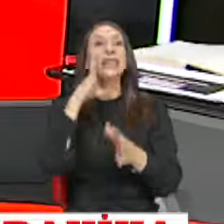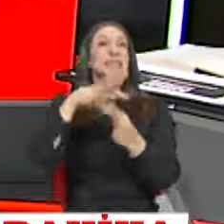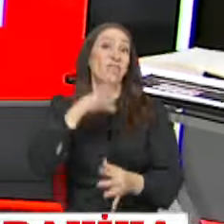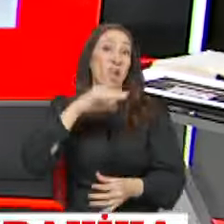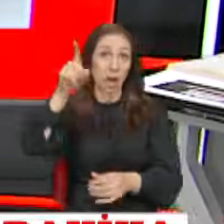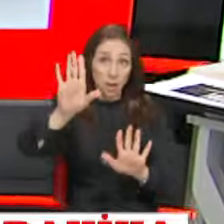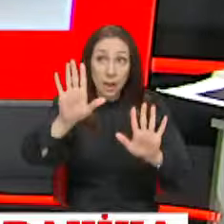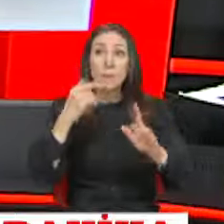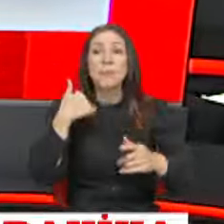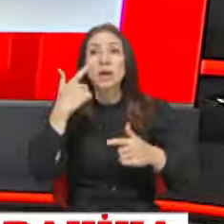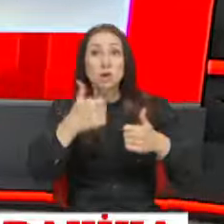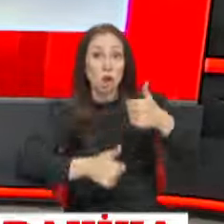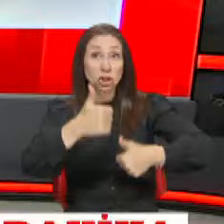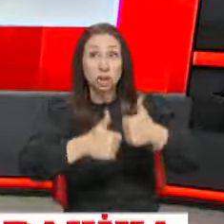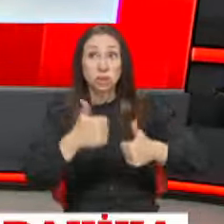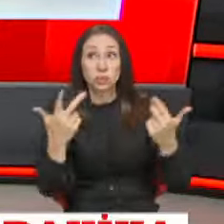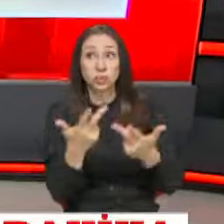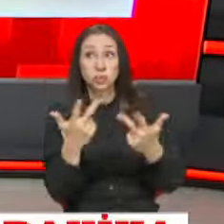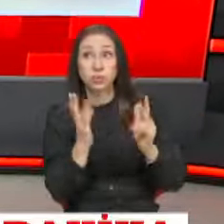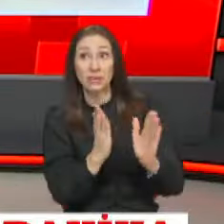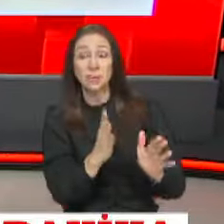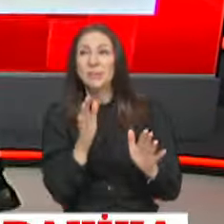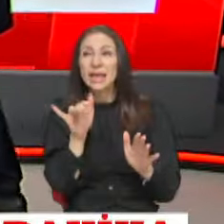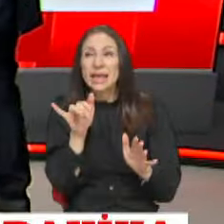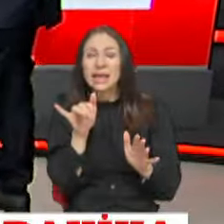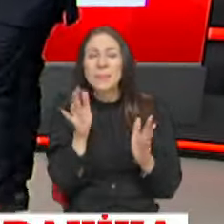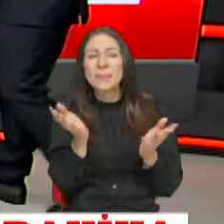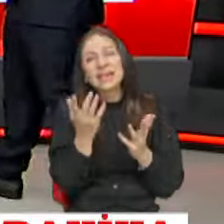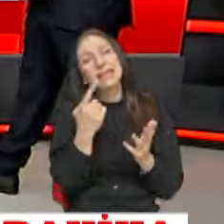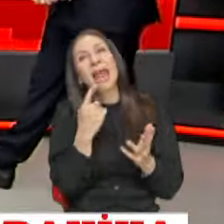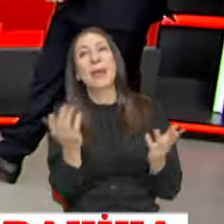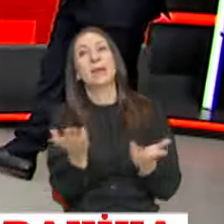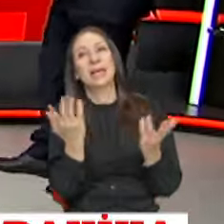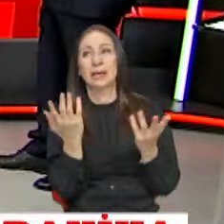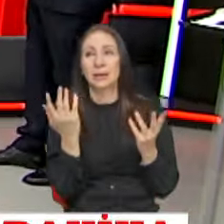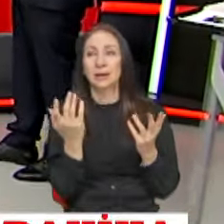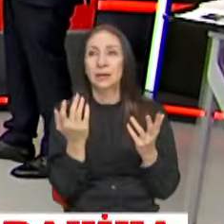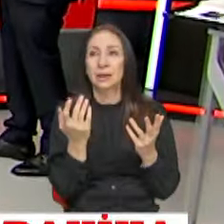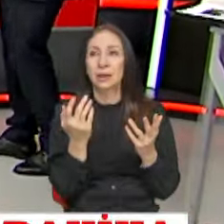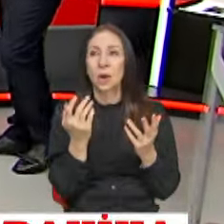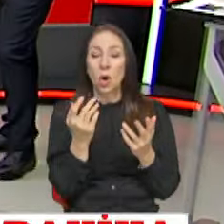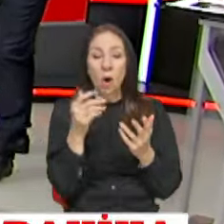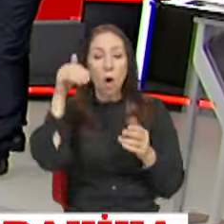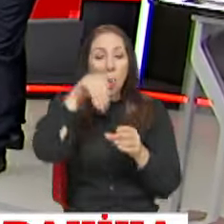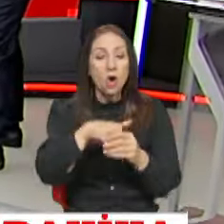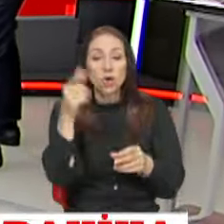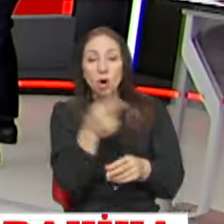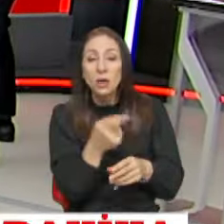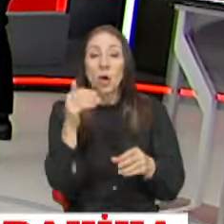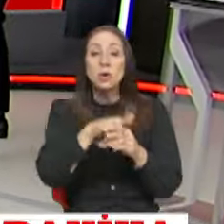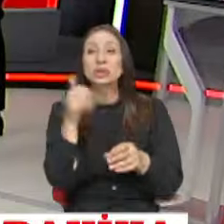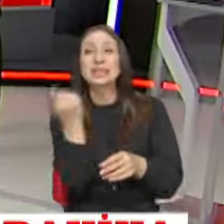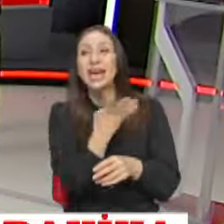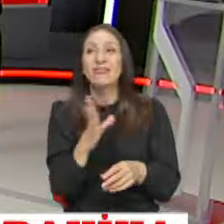bakıyoruz bir yarış kıyasıya sürüyor yakın Mesela diyelim ki Eee işte oy oranları veya oy